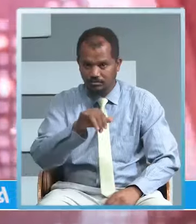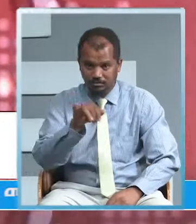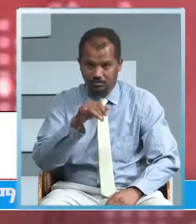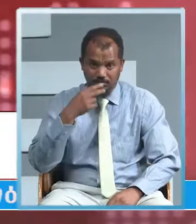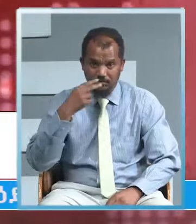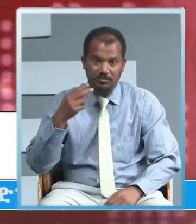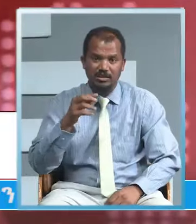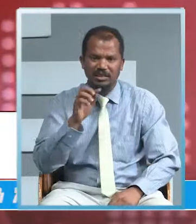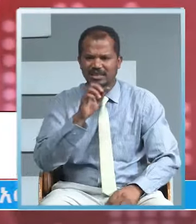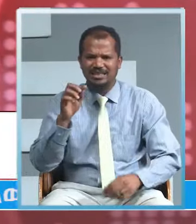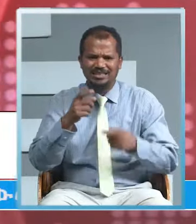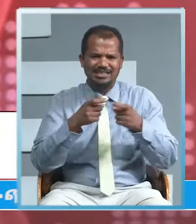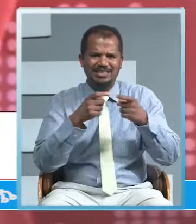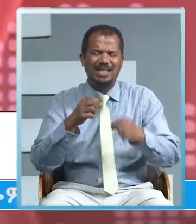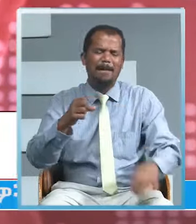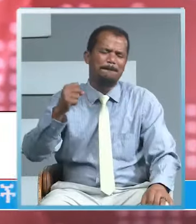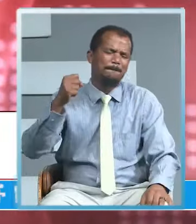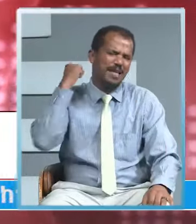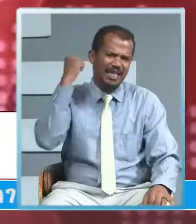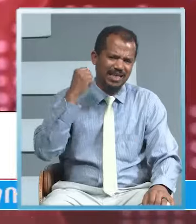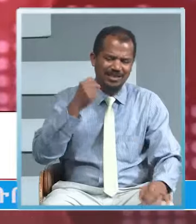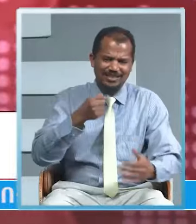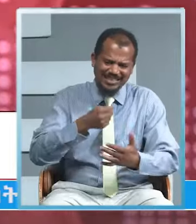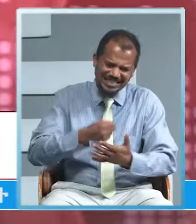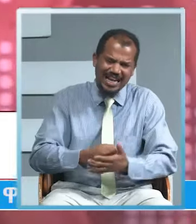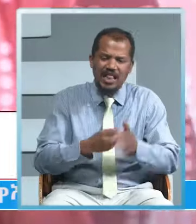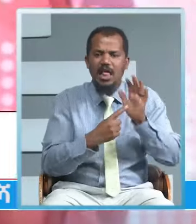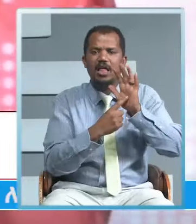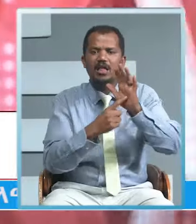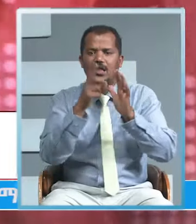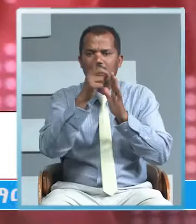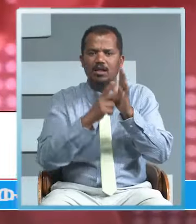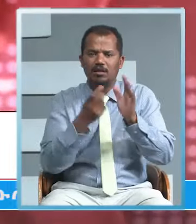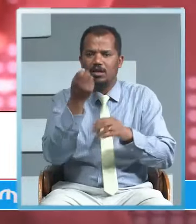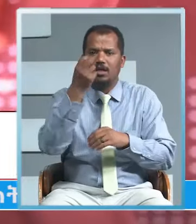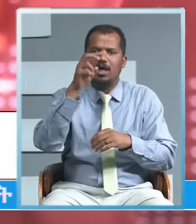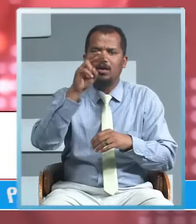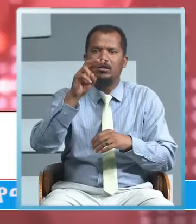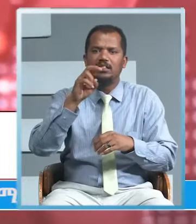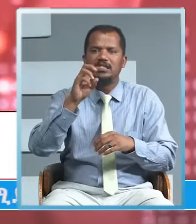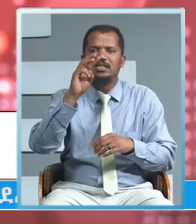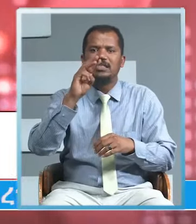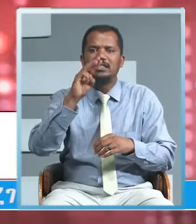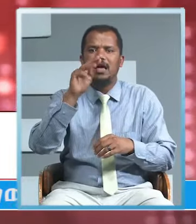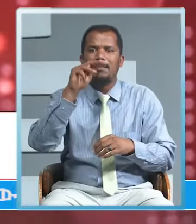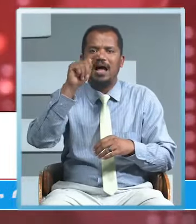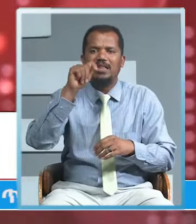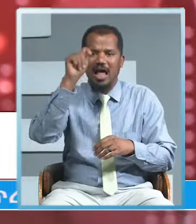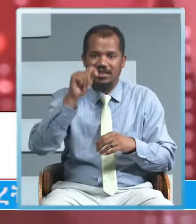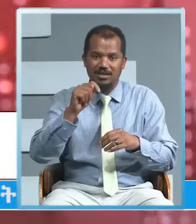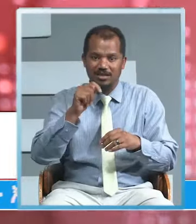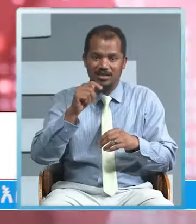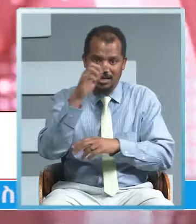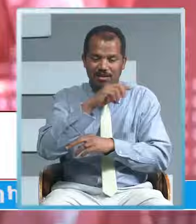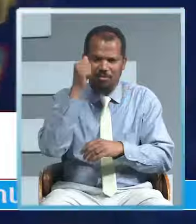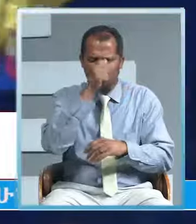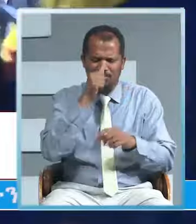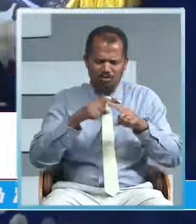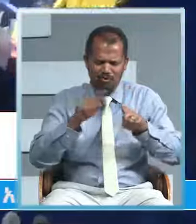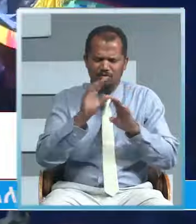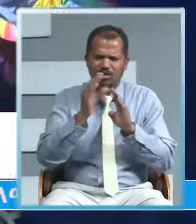በተያዘ ዜና ለቅኝ ግዛት የእንቢኝ ባይነት ጽናት ያሳዩበት የካቲት 12 የሰማዕታት ቀን ለኢትዮጵያውያን በልዩ